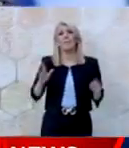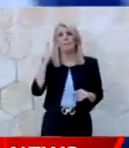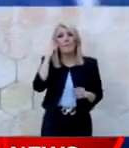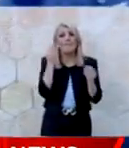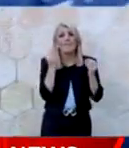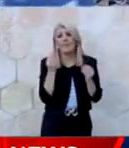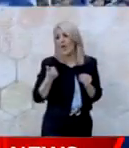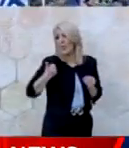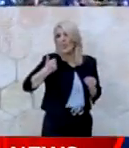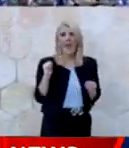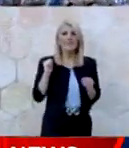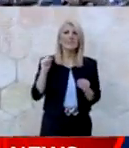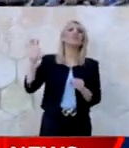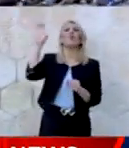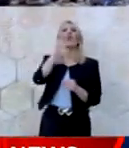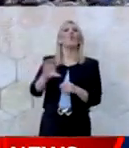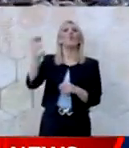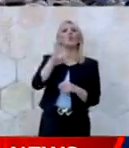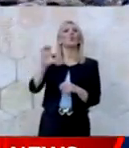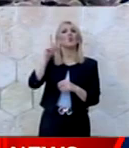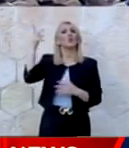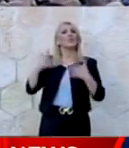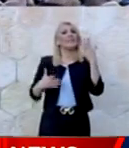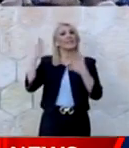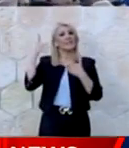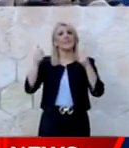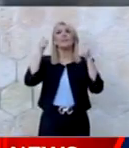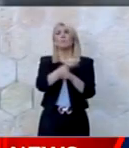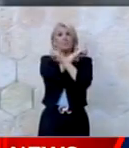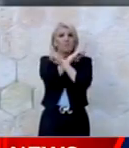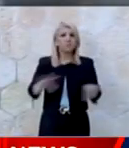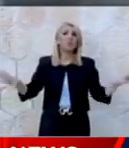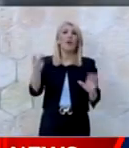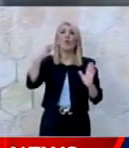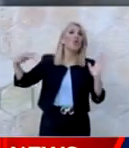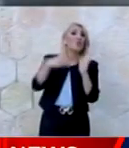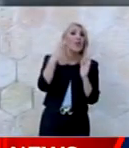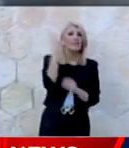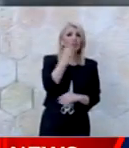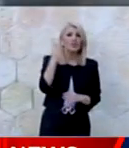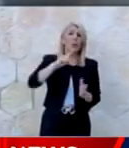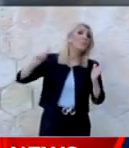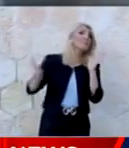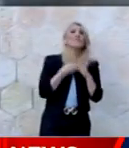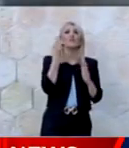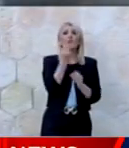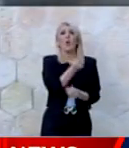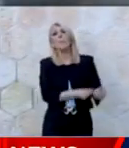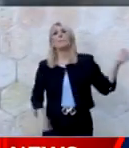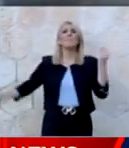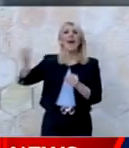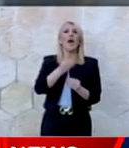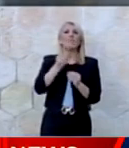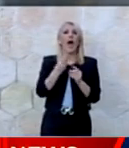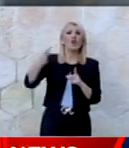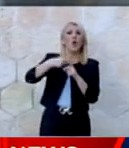μόλις χθες η Eurostat ανακοίνωσε ότι το 2022 έκλεισε για τη χώρα μας με πρωτογενές πλεώνασμα έναντι πρόβλεψης